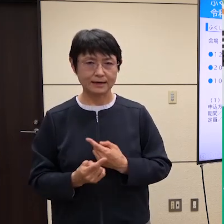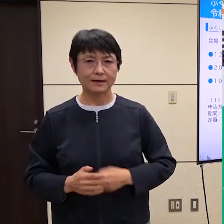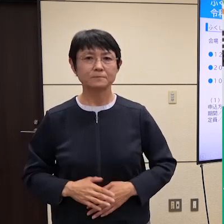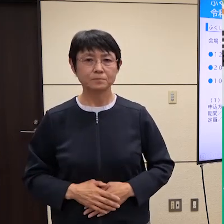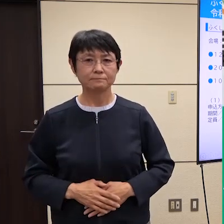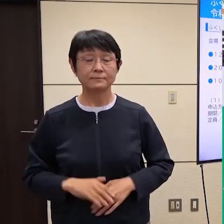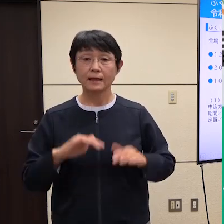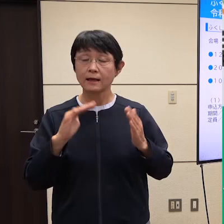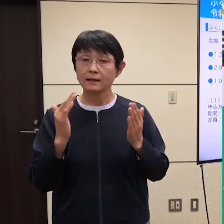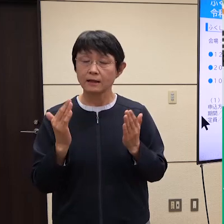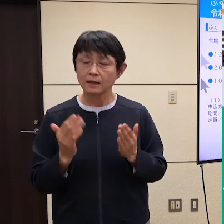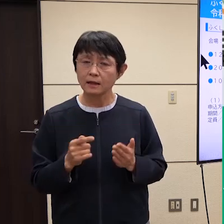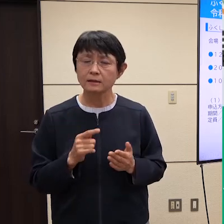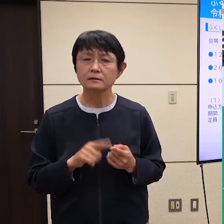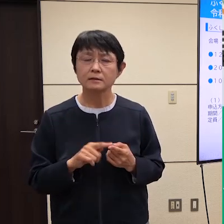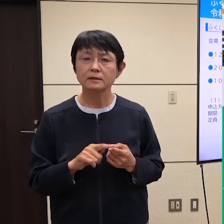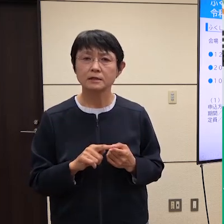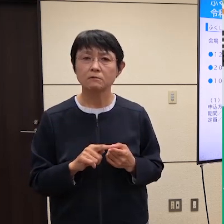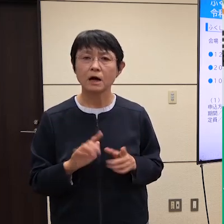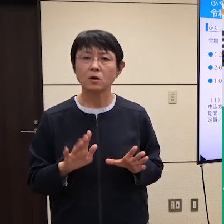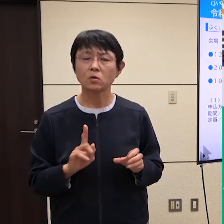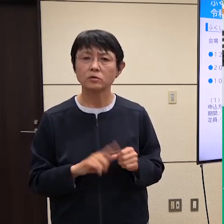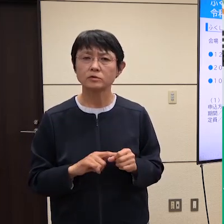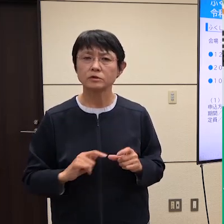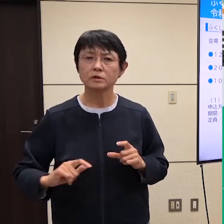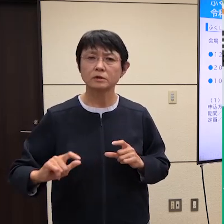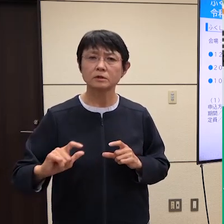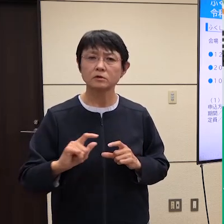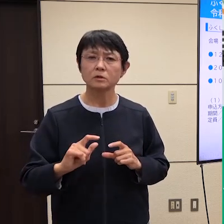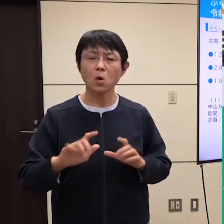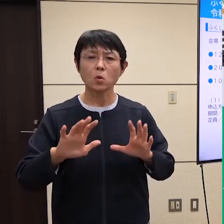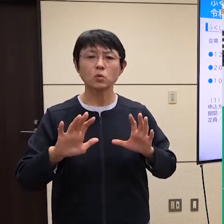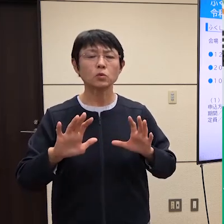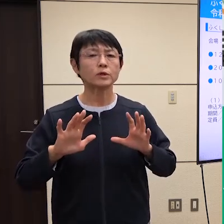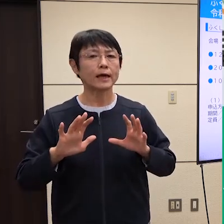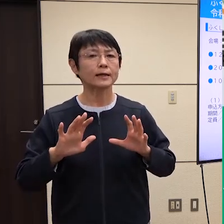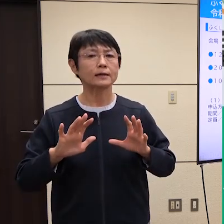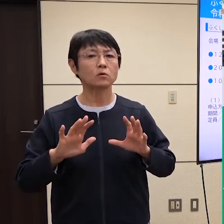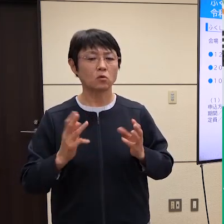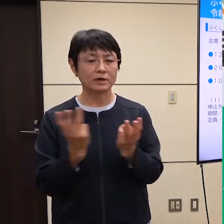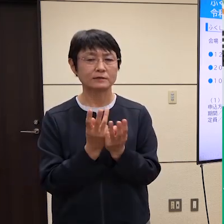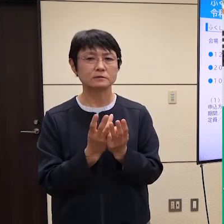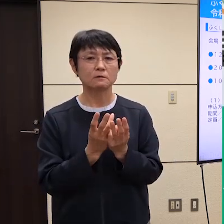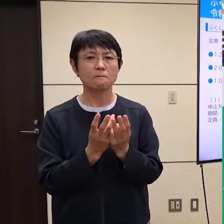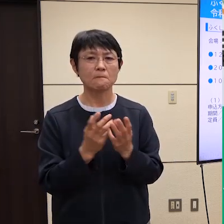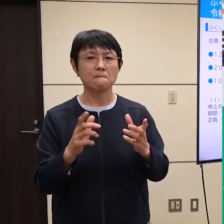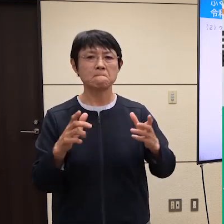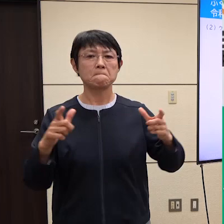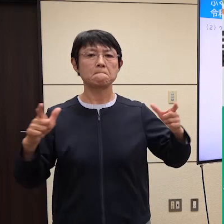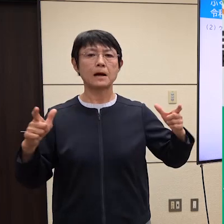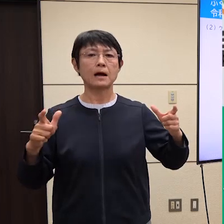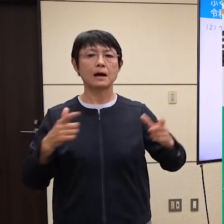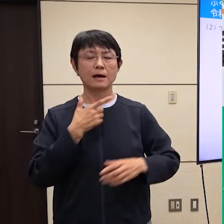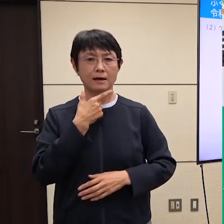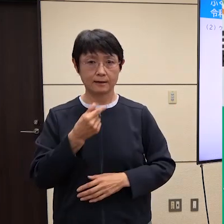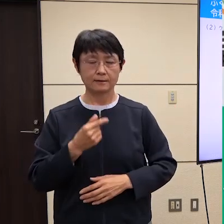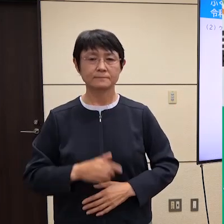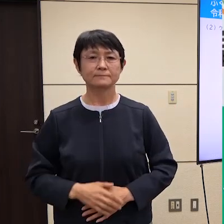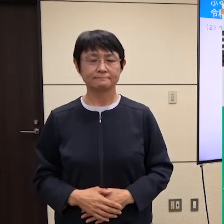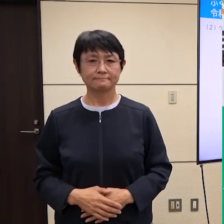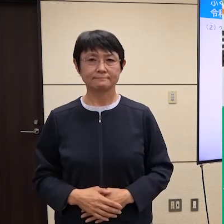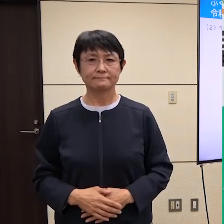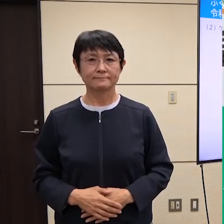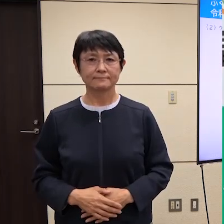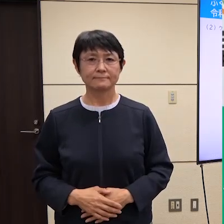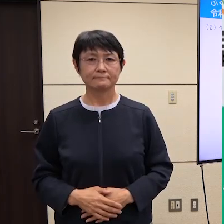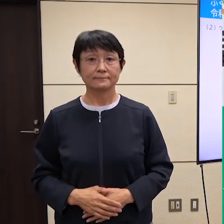ては、今年より若干受け入れ枠を拡大するということに、しております。